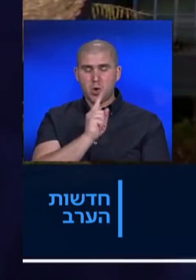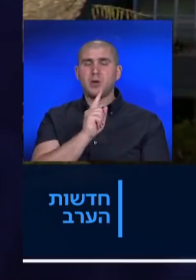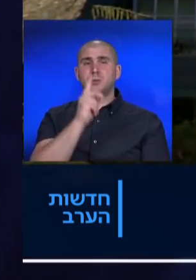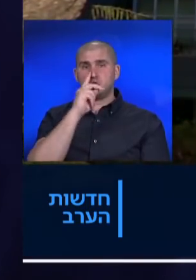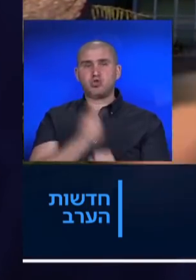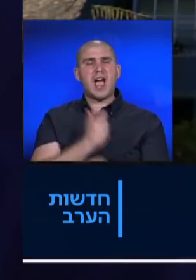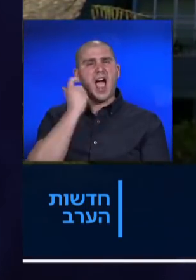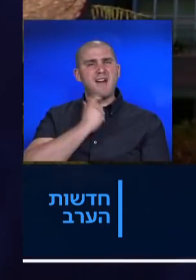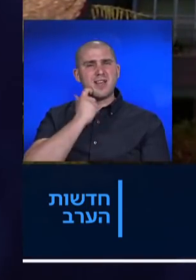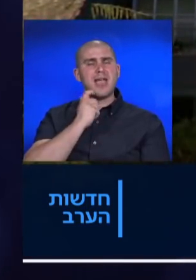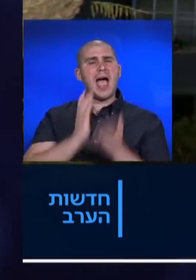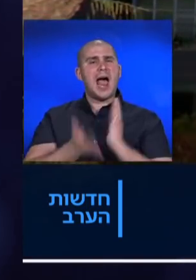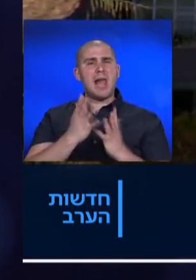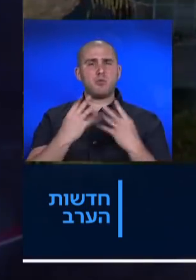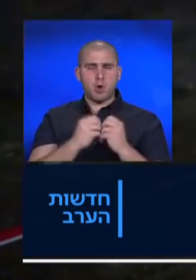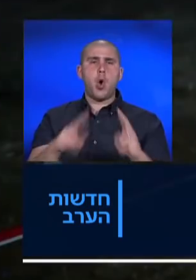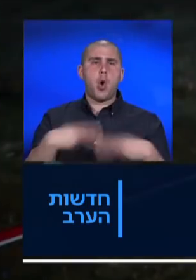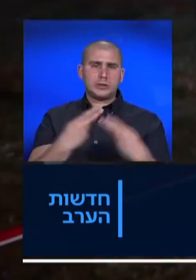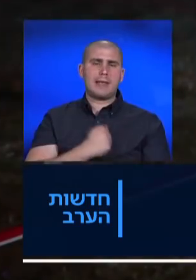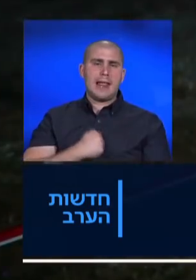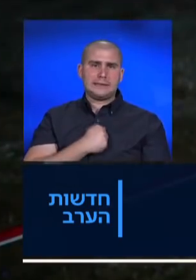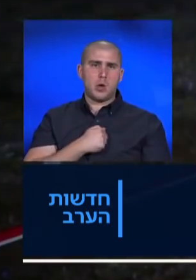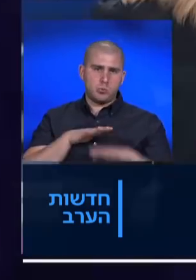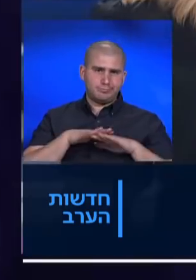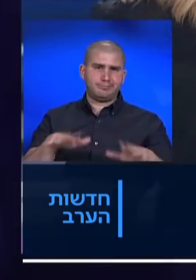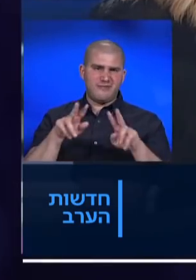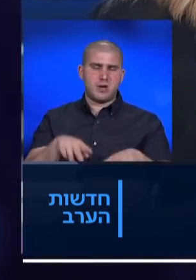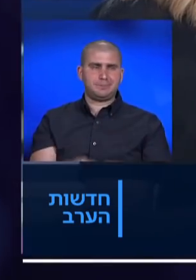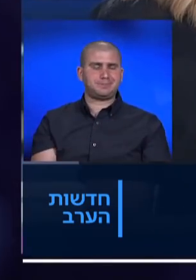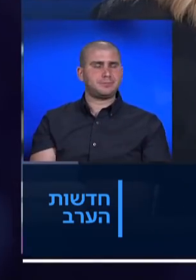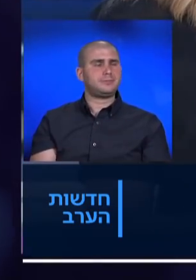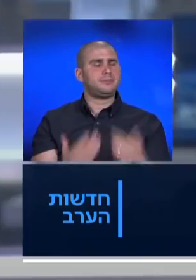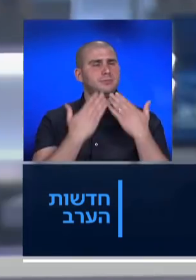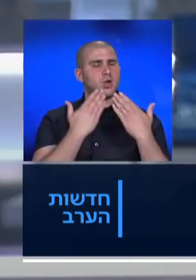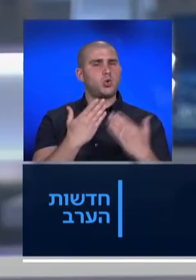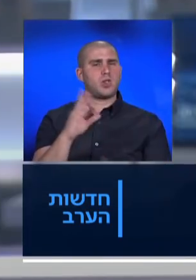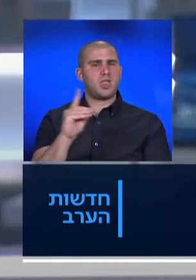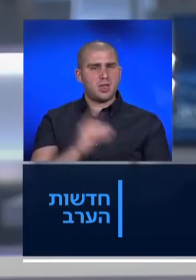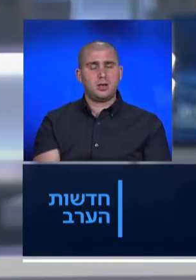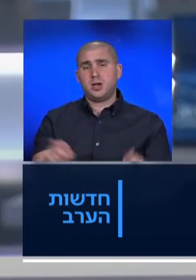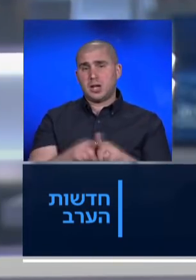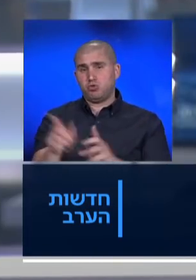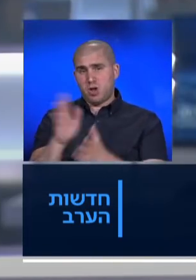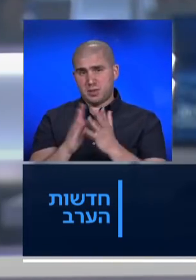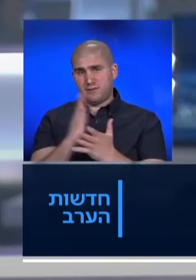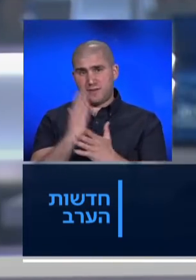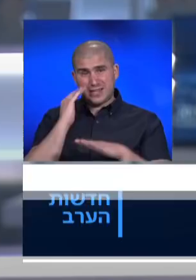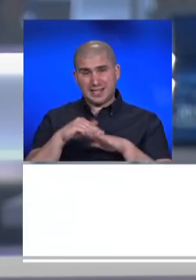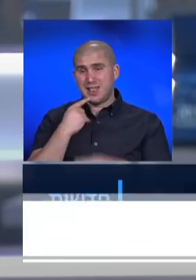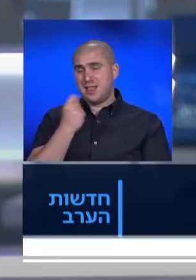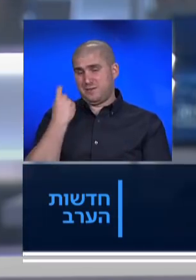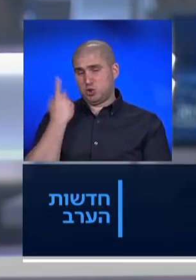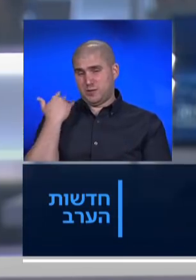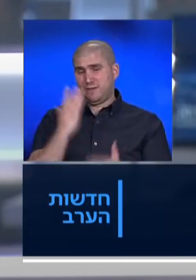במשפחה חוזרת לצערנו במלוא העוצמה. תודה רבה, דניאל. אז כאמור, כפי שאמרת והזכרת עכשיו, רק בשבוע שעבר רצח